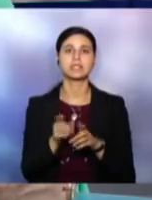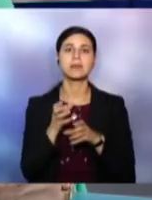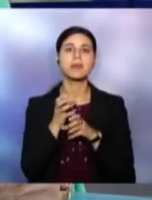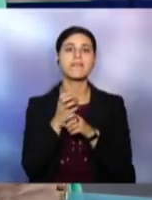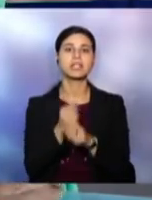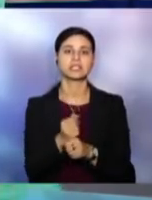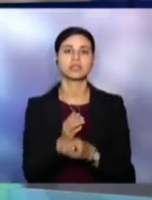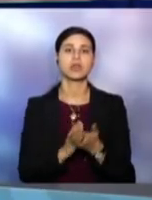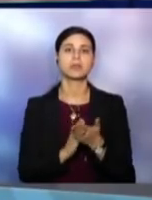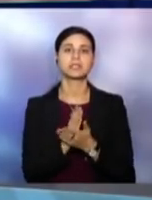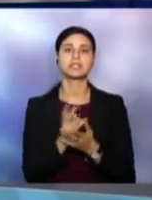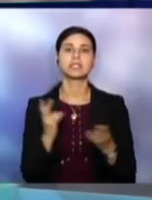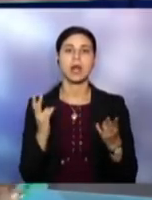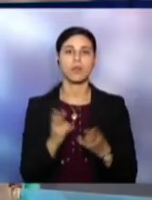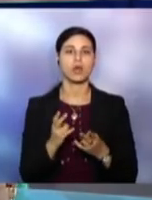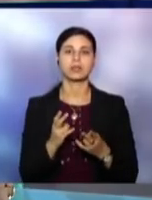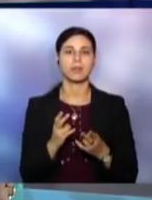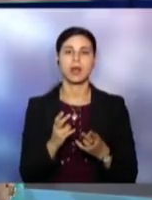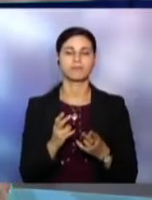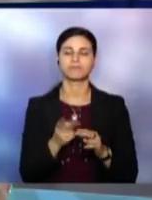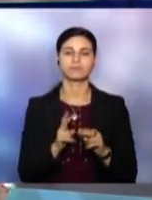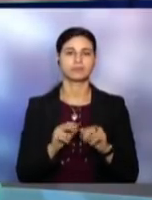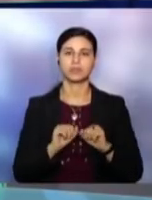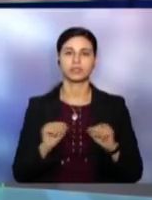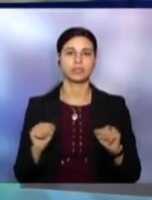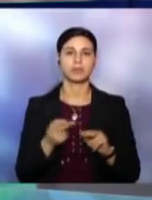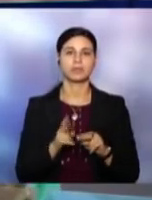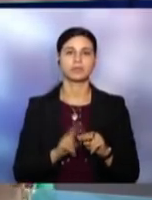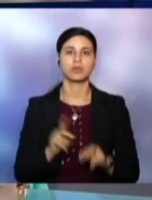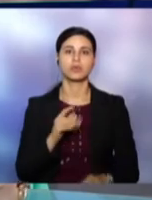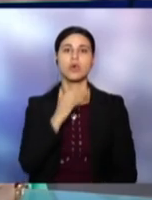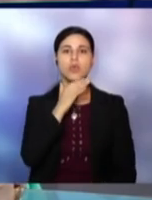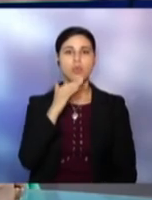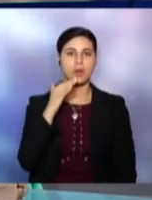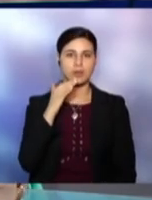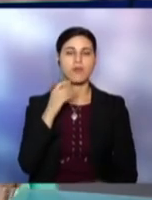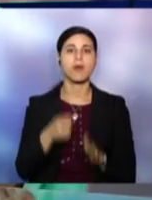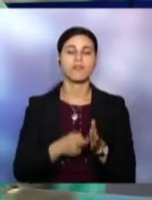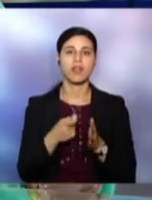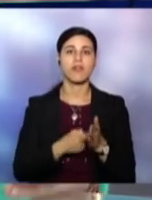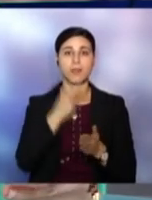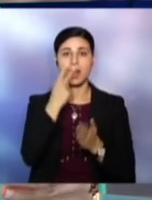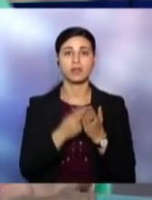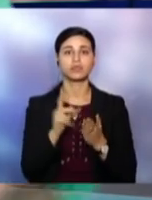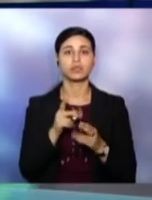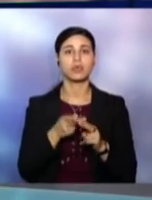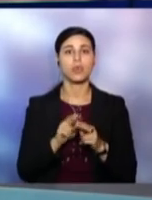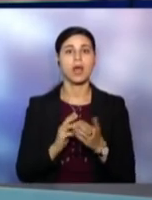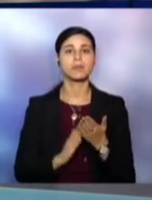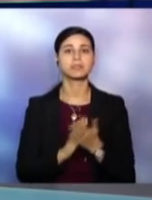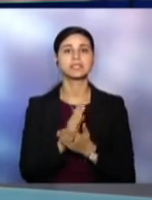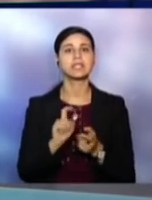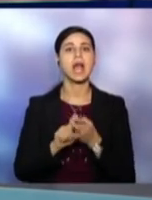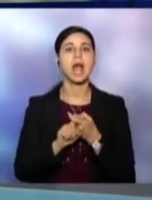პრევენციული მიზნით გამოყენება არ არის რეკომენდებული, იმიტომ რომ უამრავმა კვლევამ აჩვენა, რომ პრევენციის მიზნით ანტიბიოტიკი